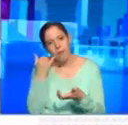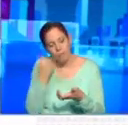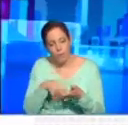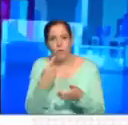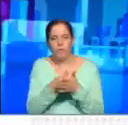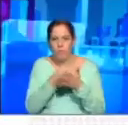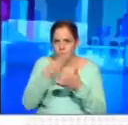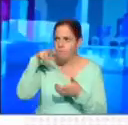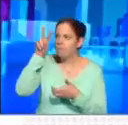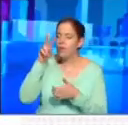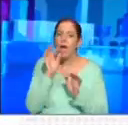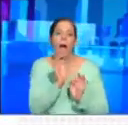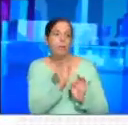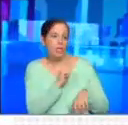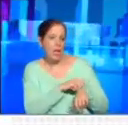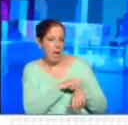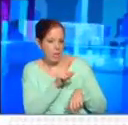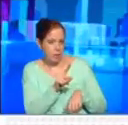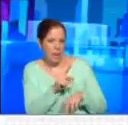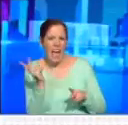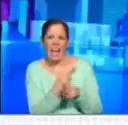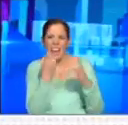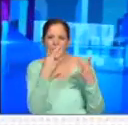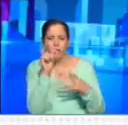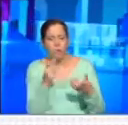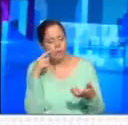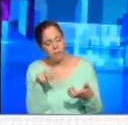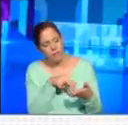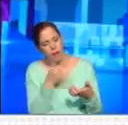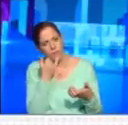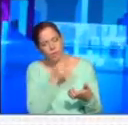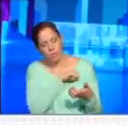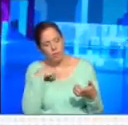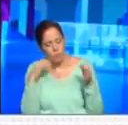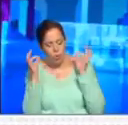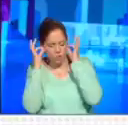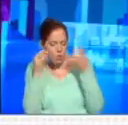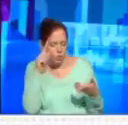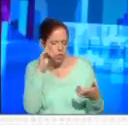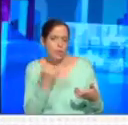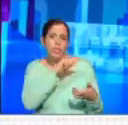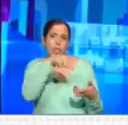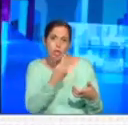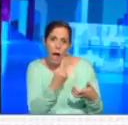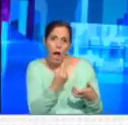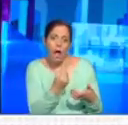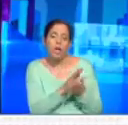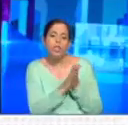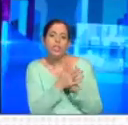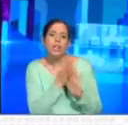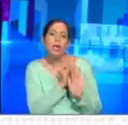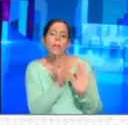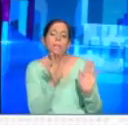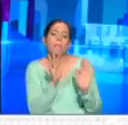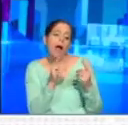לקח קצת זמן, זאת אומרת, ראית שההרגל הטבעי של בן אדם הוא ללכת לטלפון ולהיות עם האוזניות, כי הוא יודע שיש לו עכשיו שעה שהיא חסרת כלום חוץ